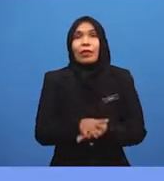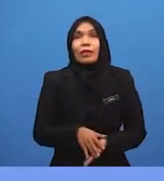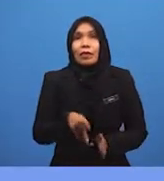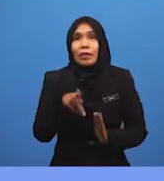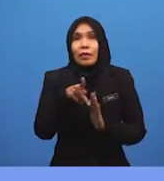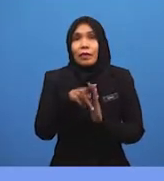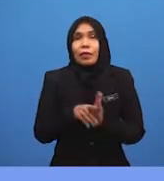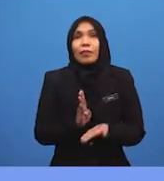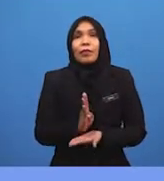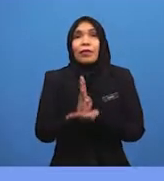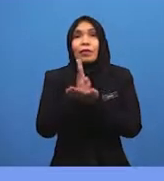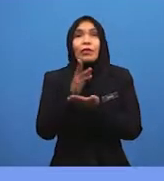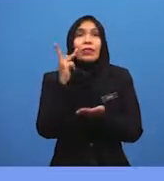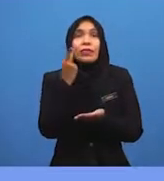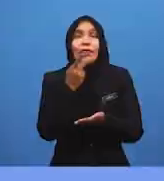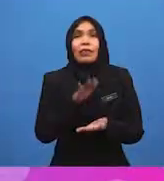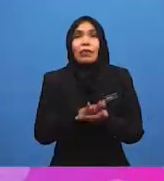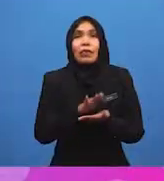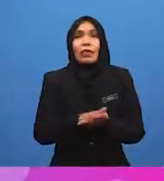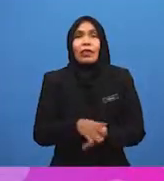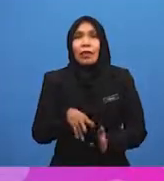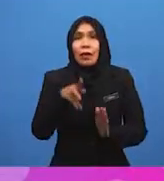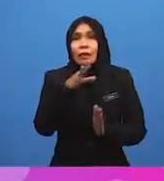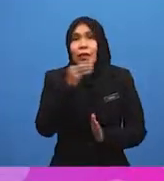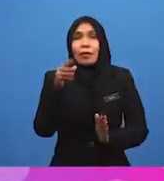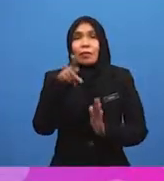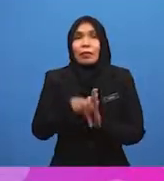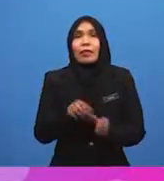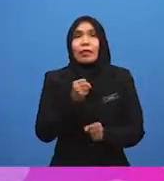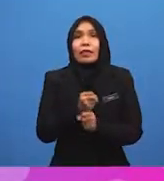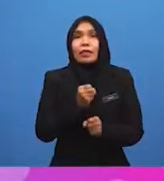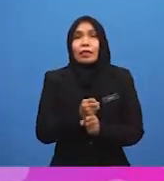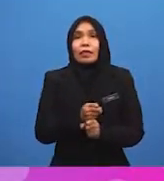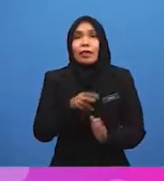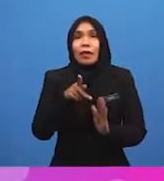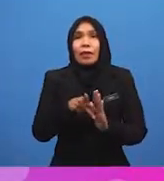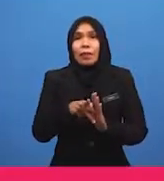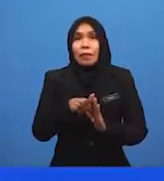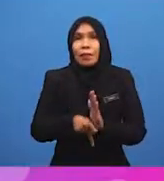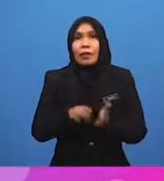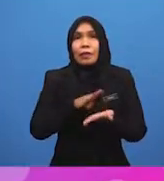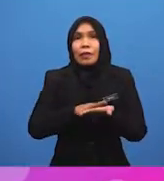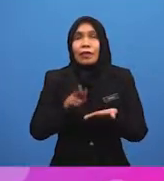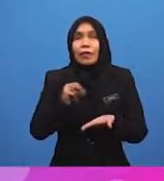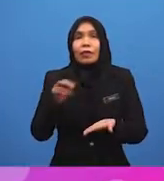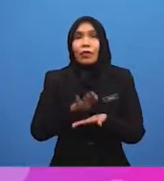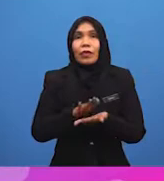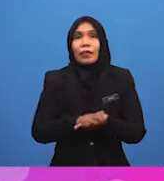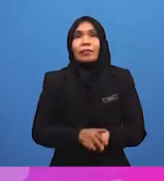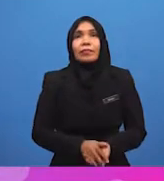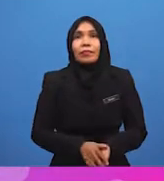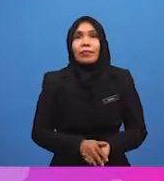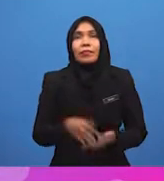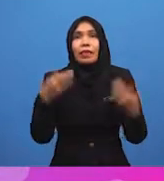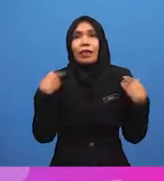dan pekerja pembersihan sekolah. Mereka adalah warga sekolah termasuk anda semua. Murid-murid,